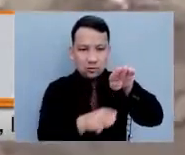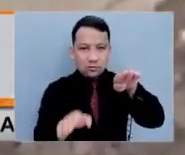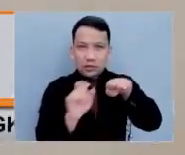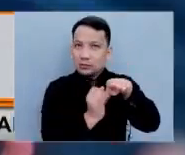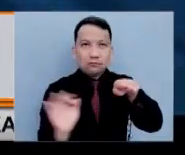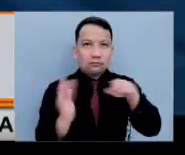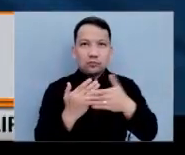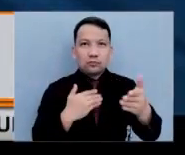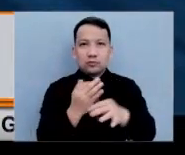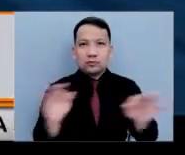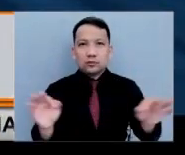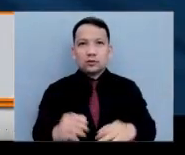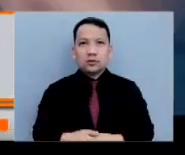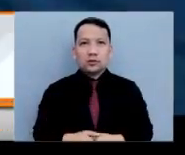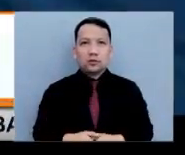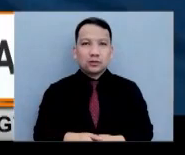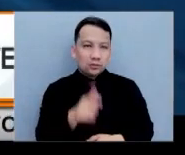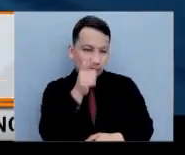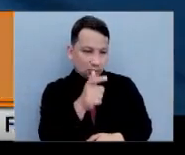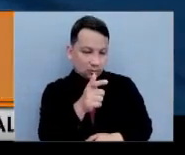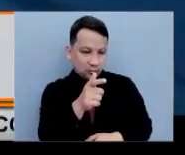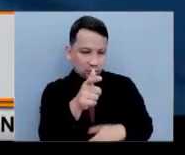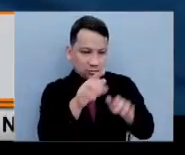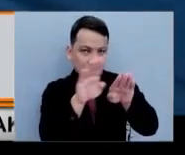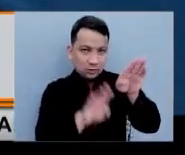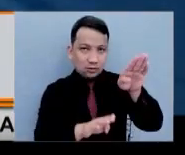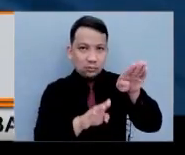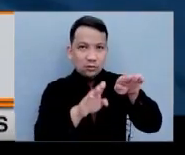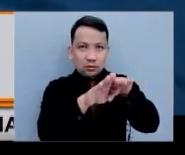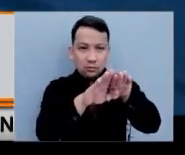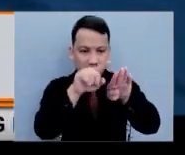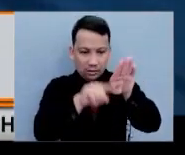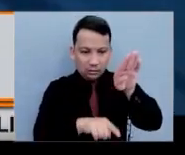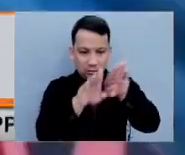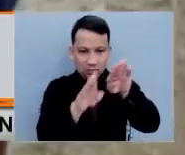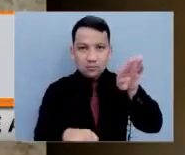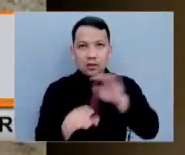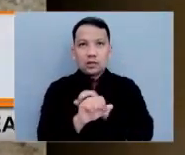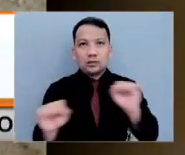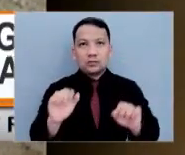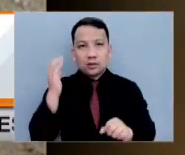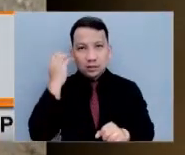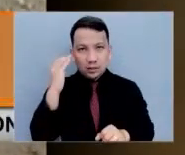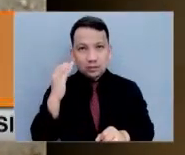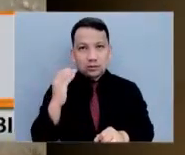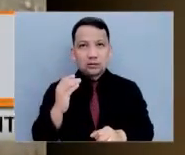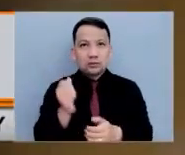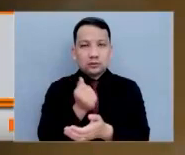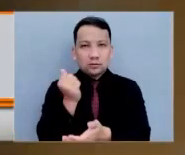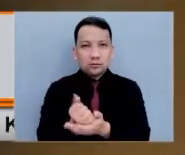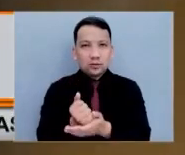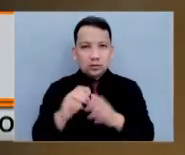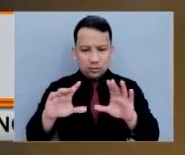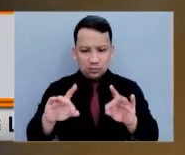gumuho. Isang araw po, nag-track na po siya, diretso na po siya. Buti nga po, nakaligtas po yung mga pinsan ko po. Ayon sa otoridad na rumisponde,